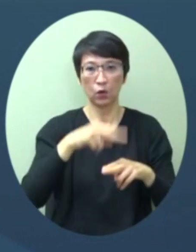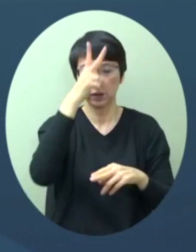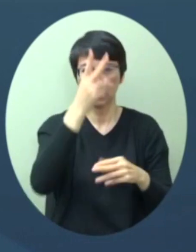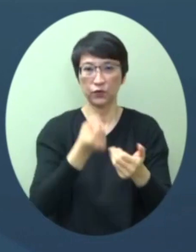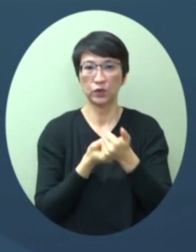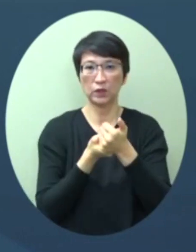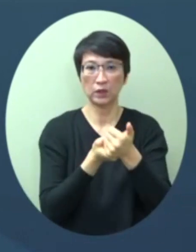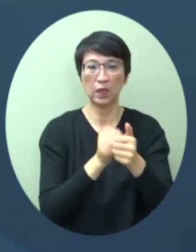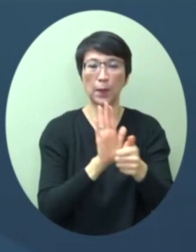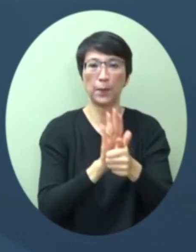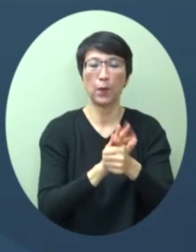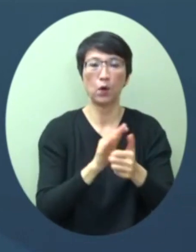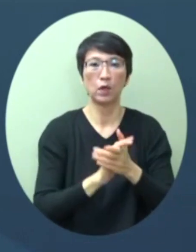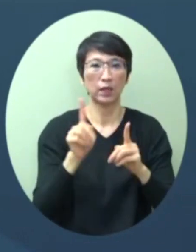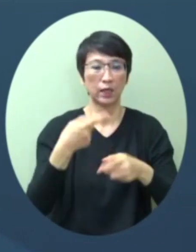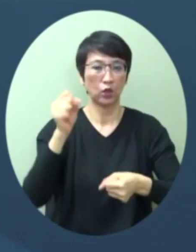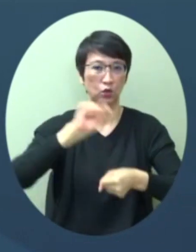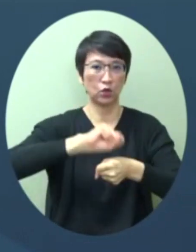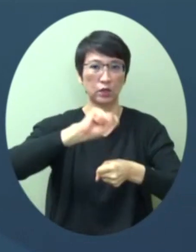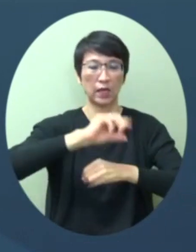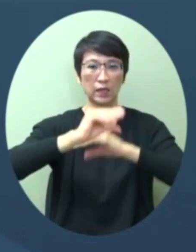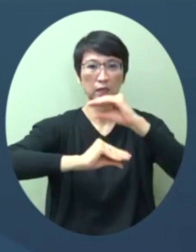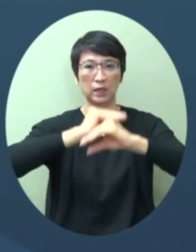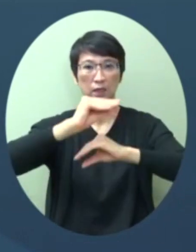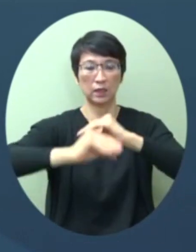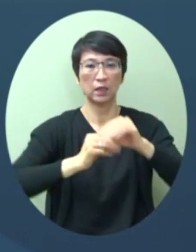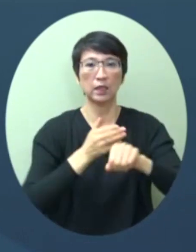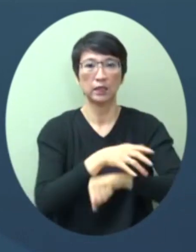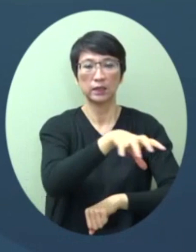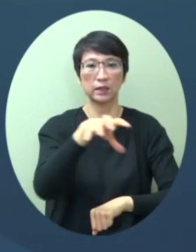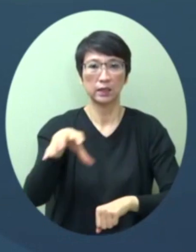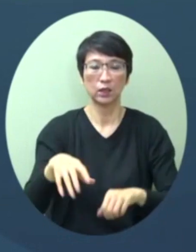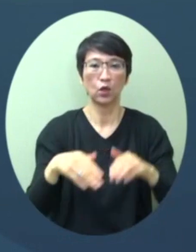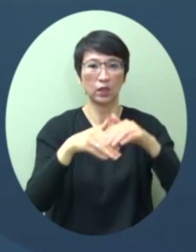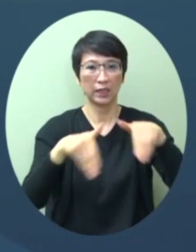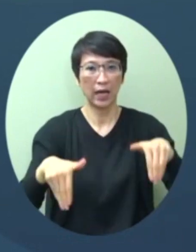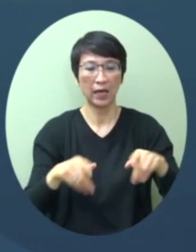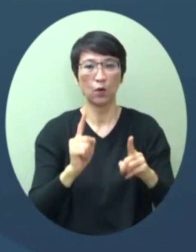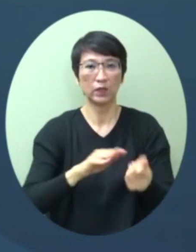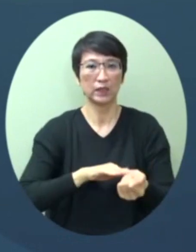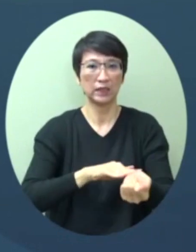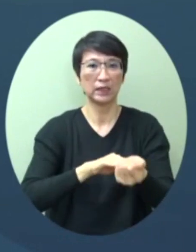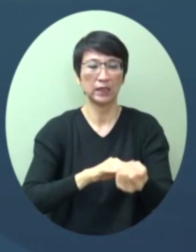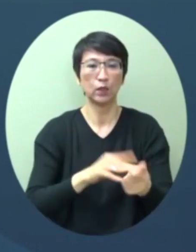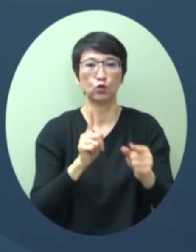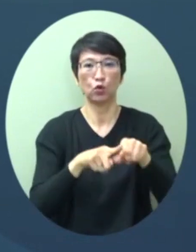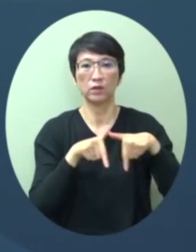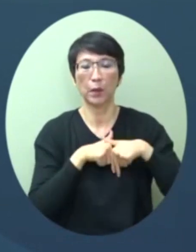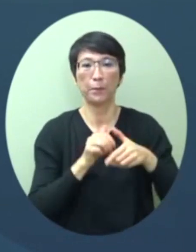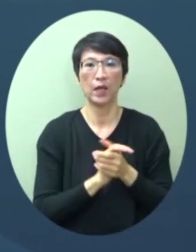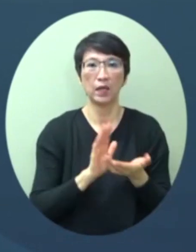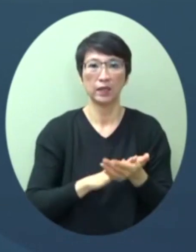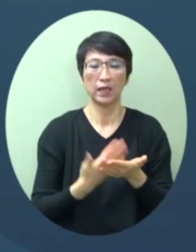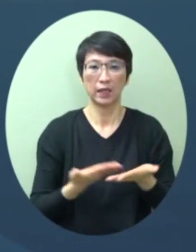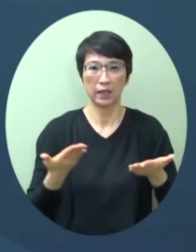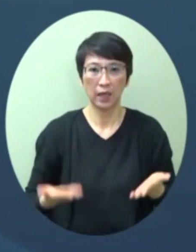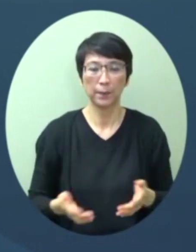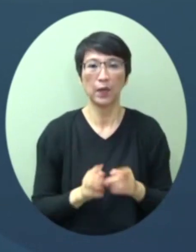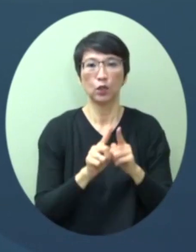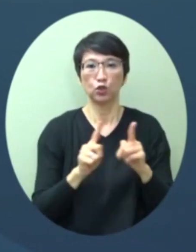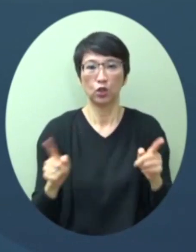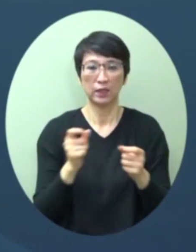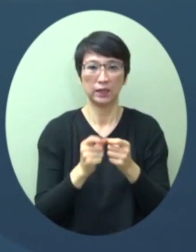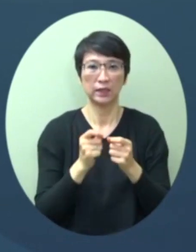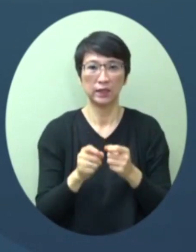亦都有增建一个社区的隔离或者治疗的设施但今天未有详细的